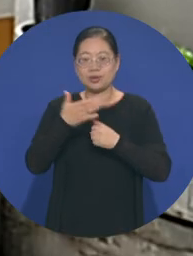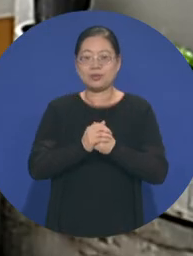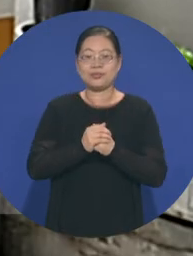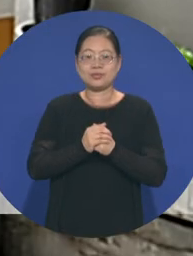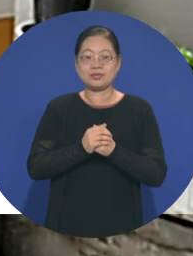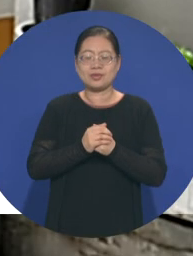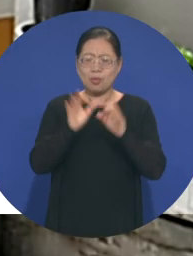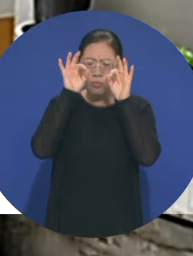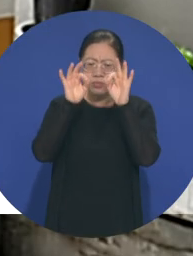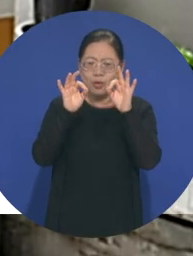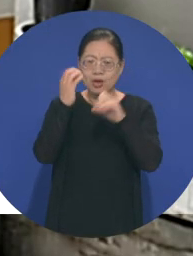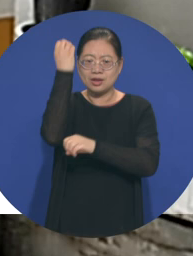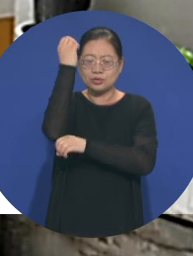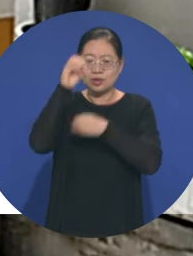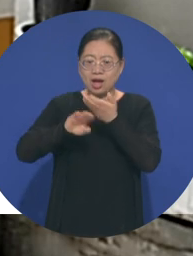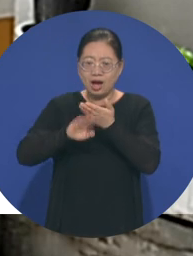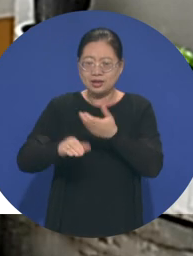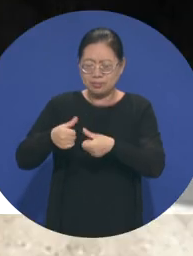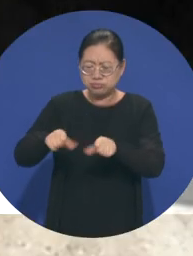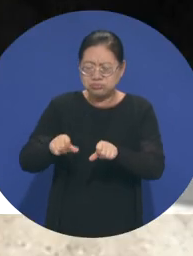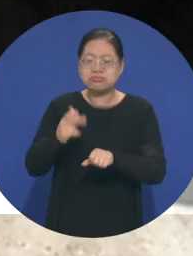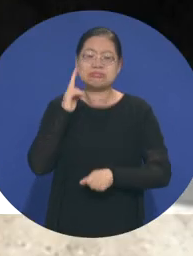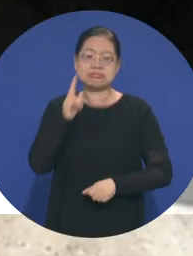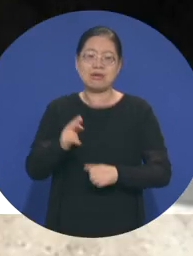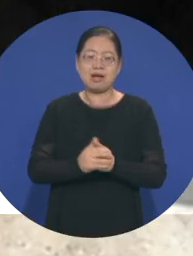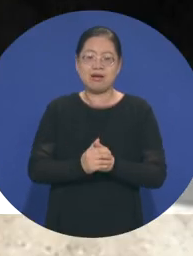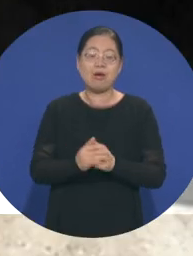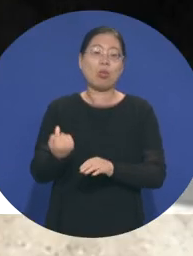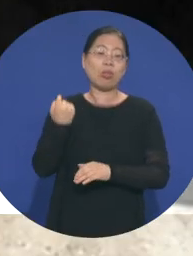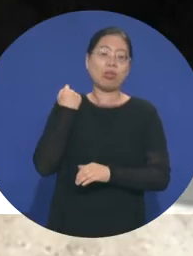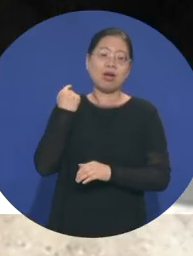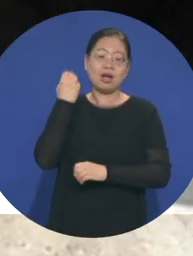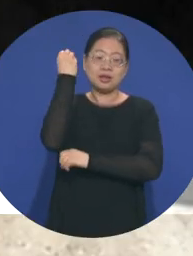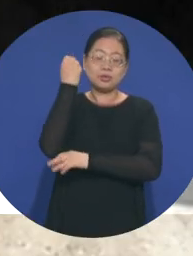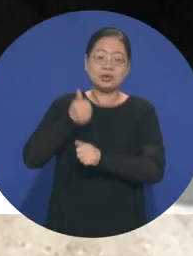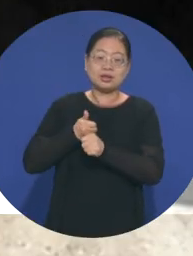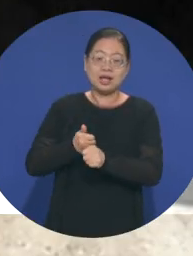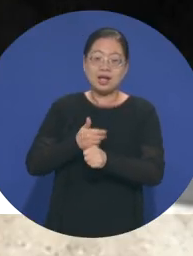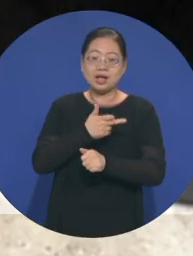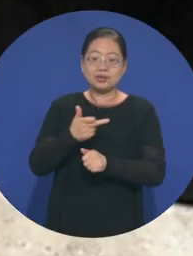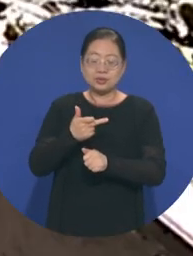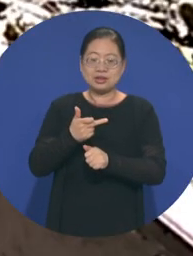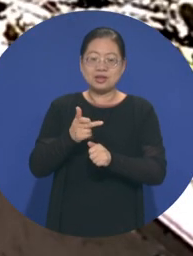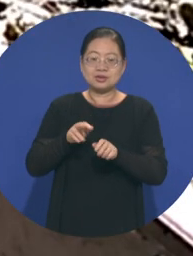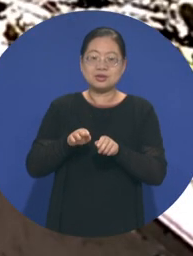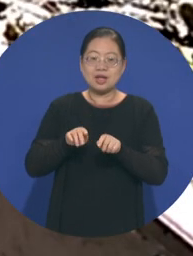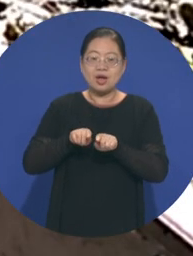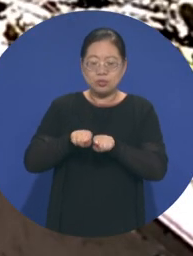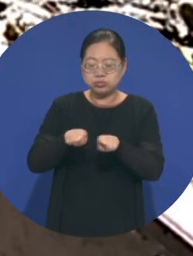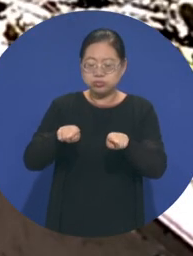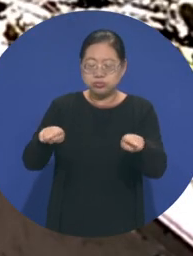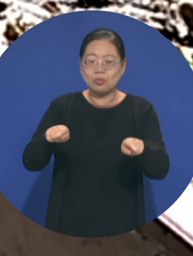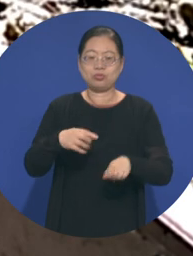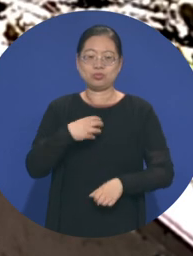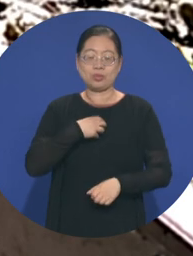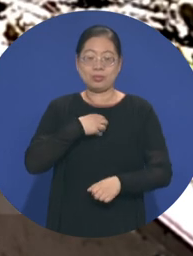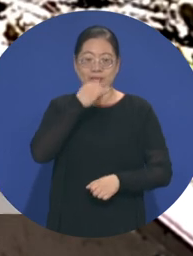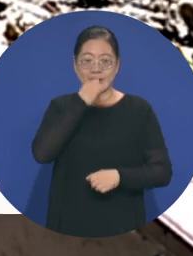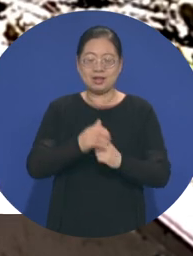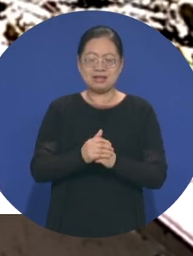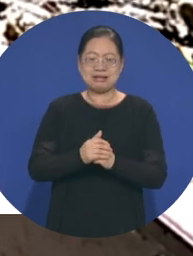보시죠 한눈에 봐도 기둥 아래쪽 파열이 심합니다 그 뒤쪽에는 기둥 을 따라 크고 gen 균열이